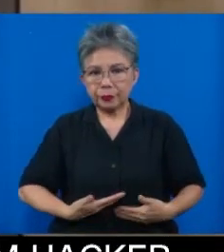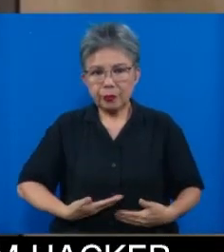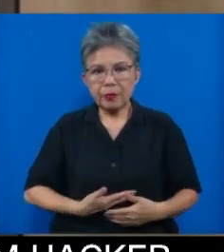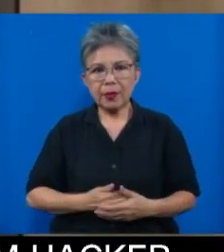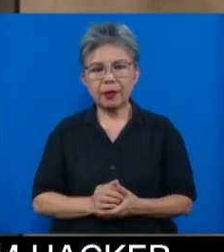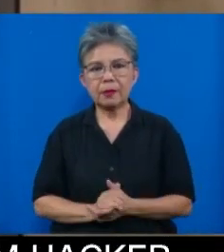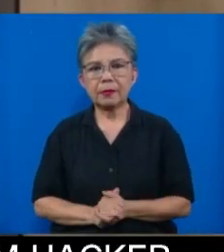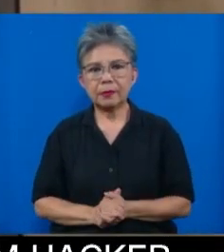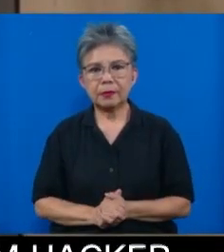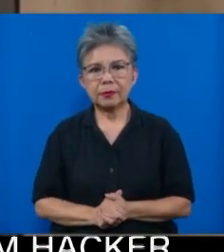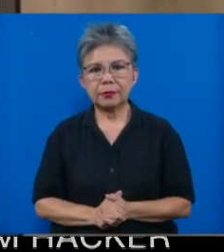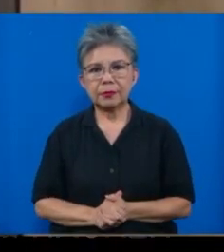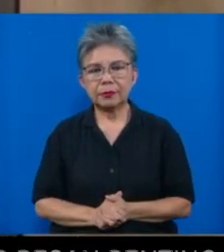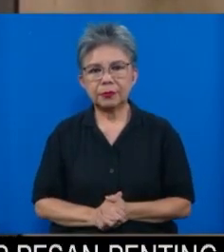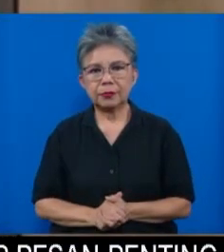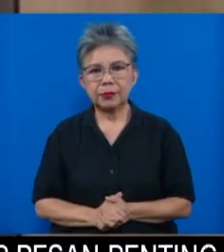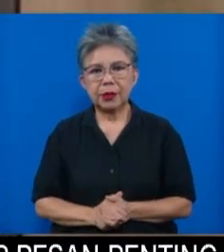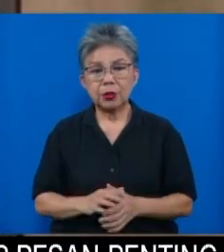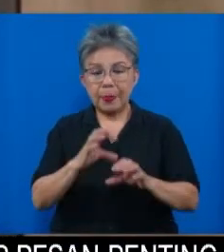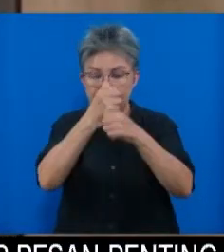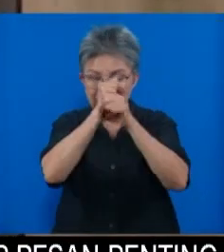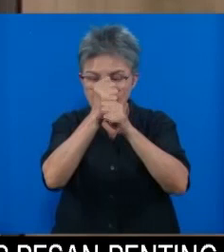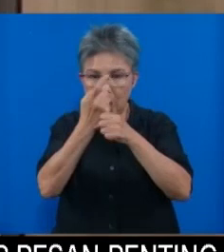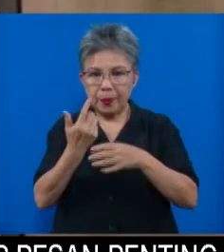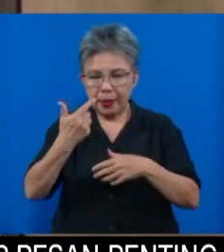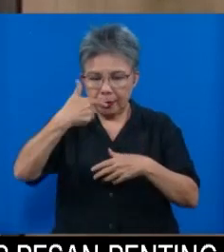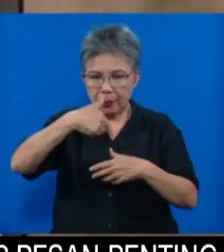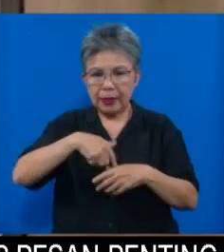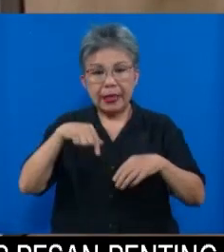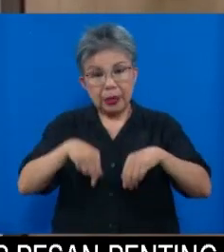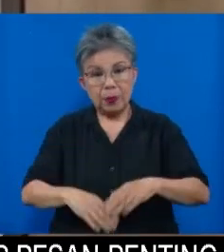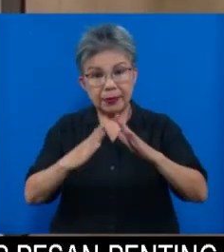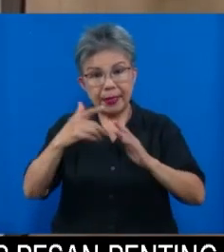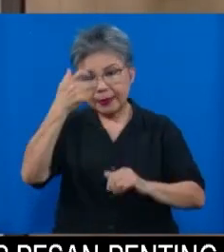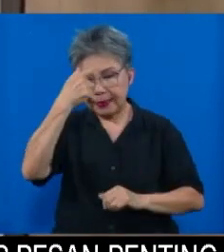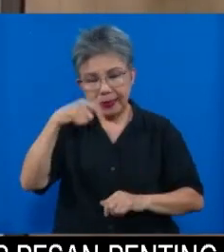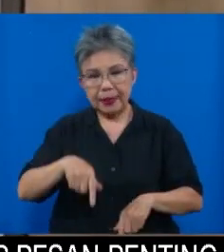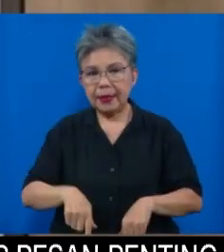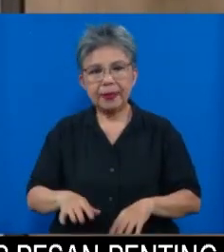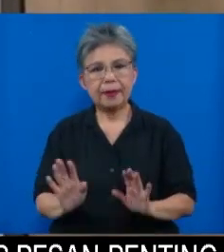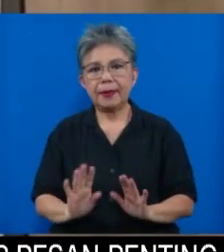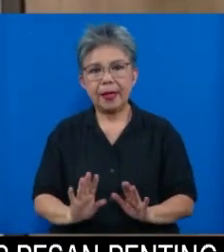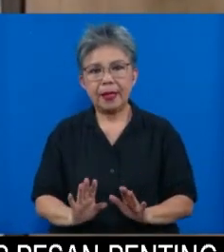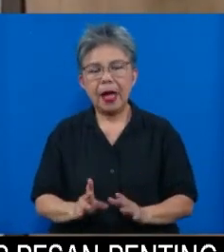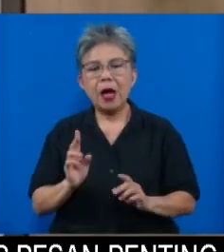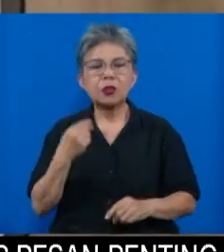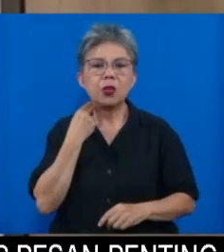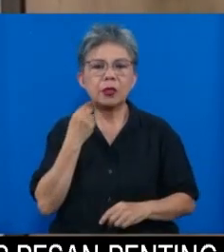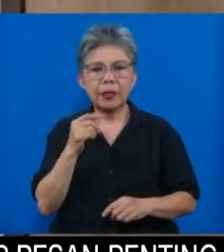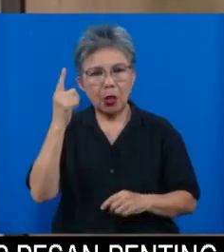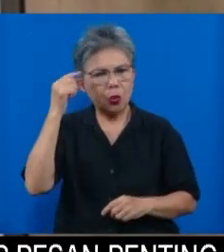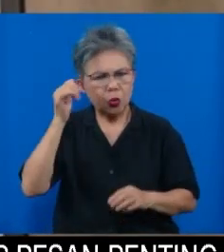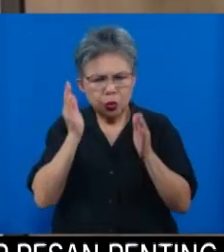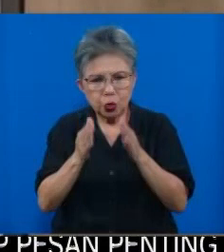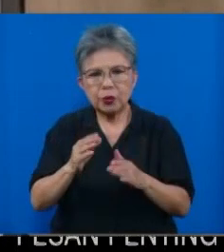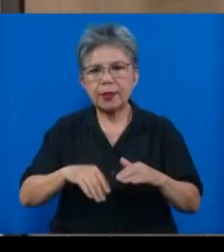di melalui cara endoskopi. Nah, kebetulan di kami itu karena itu juga harus dilakukan oleh dokter spesialis bedah